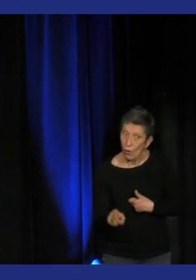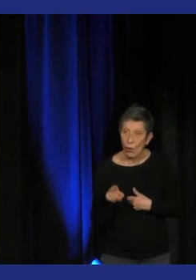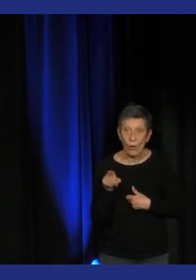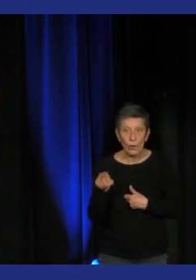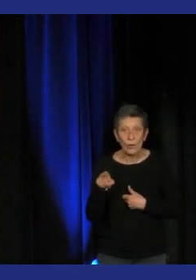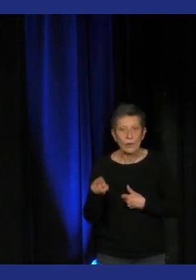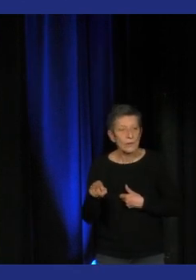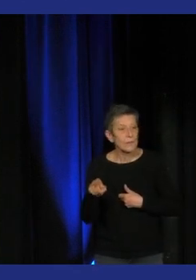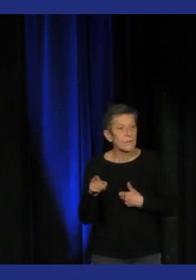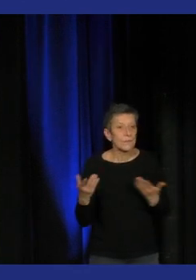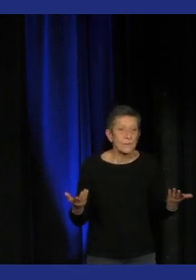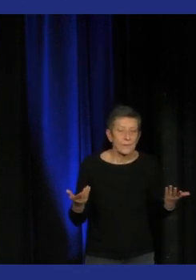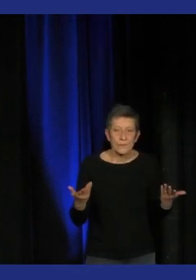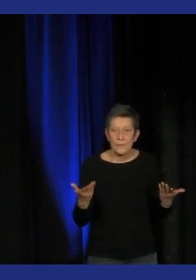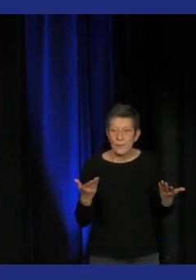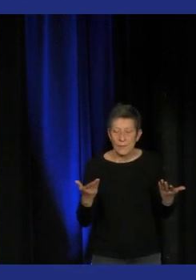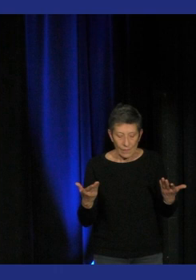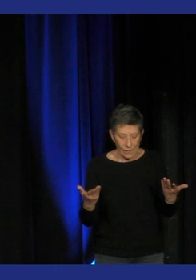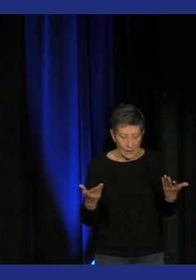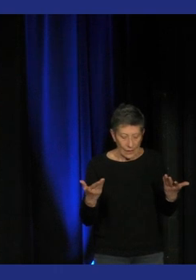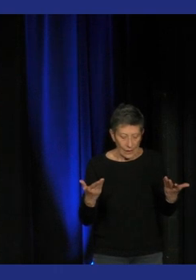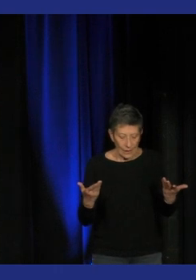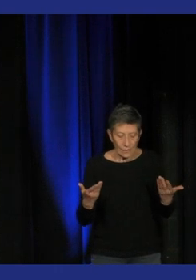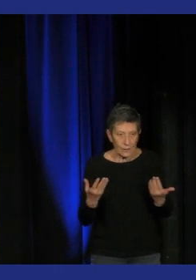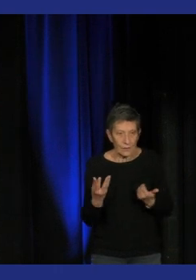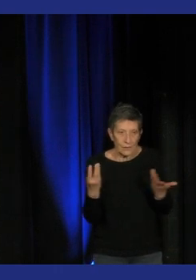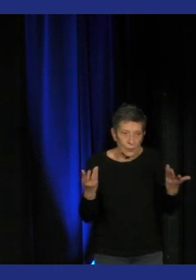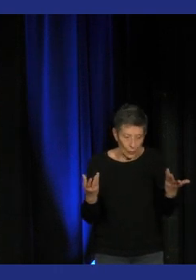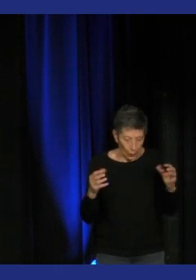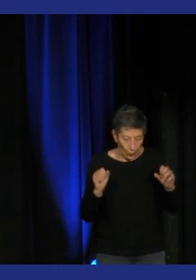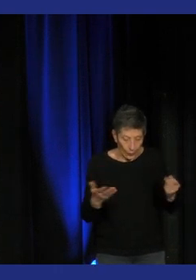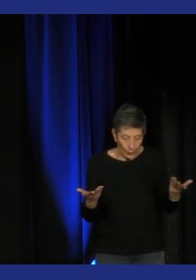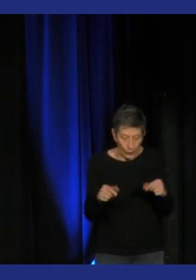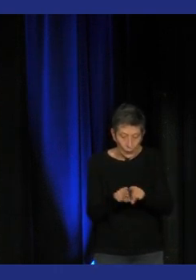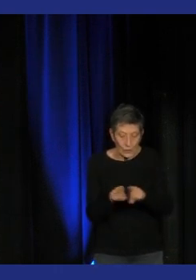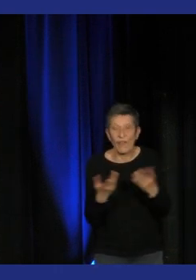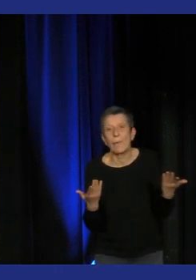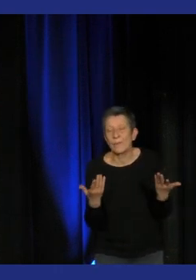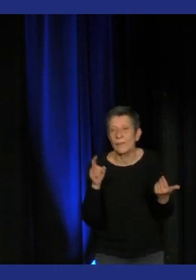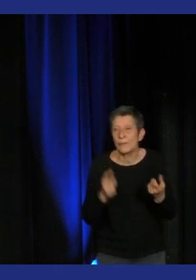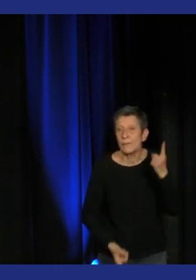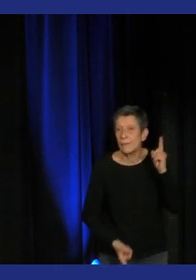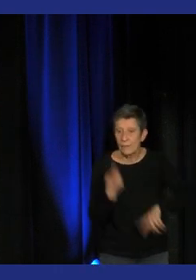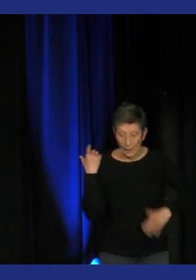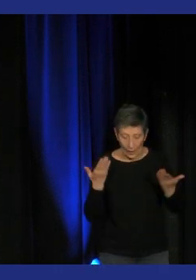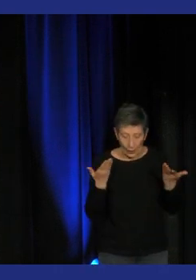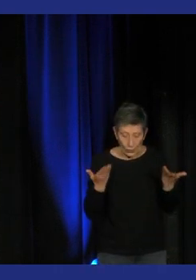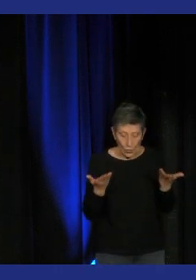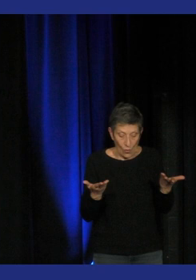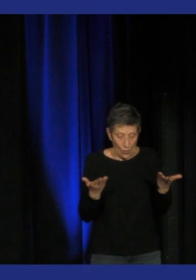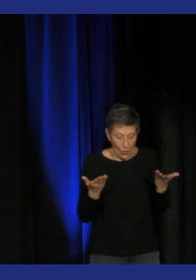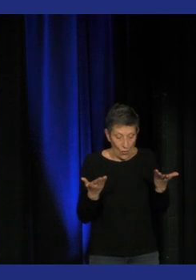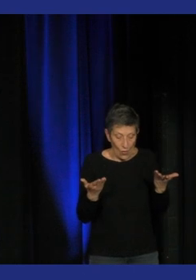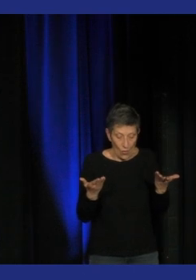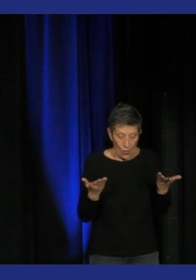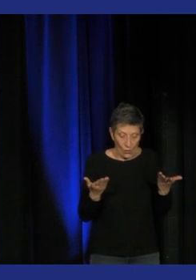voilà, il y a une importance à penser des parentalités plus collectives, à décharger, on va pas se mentir encore une fois, les